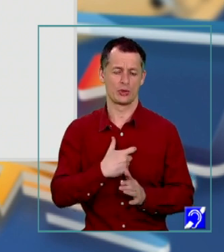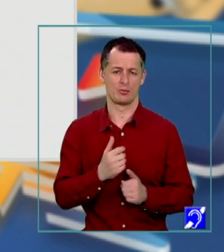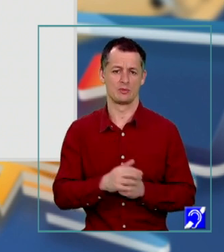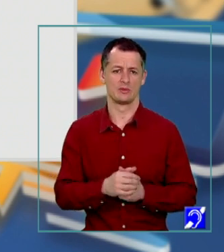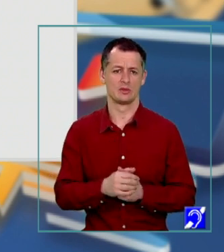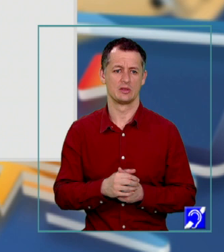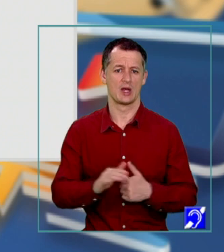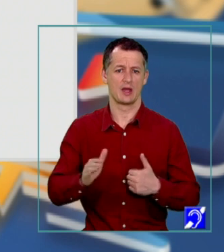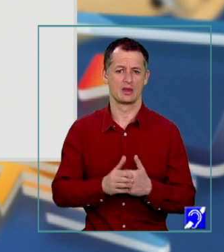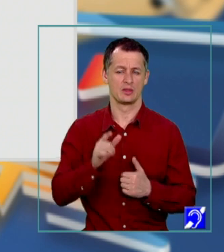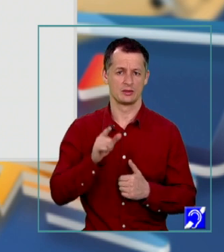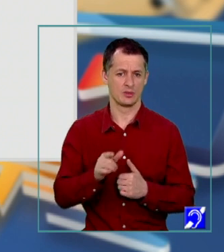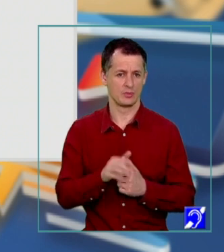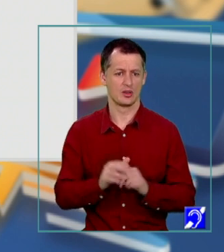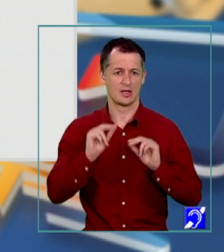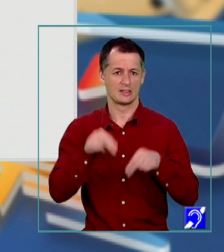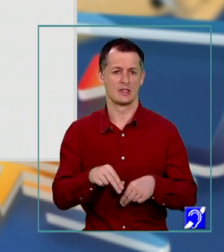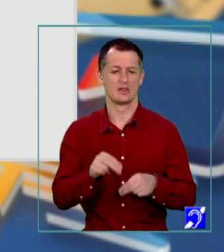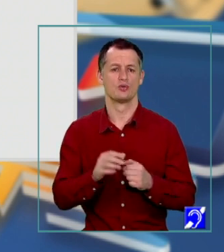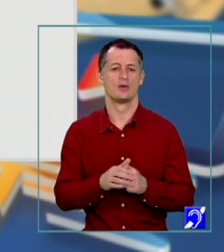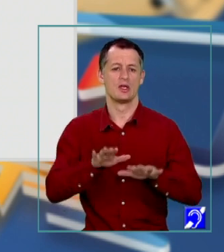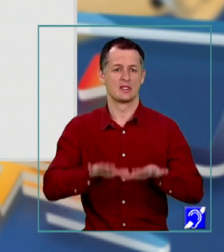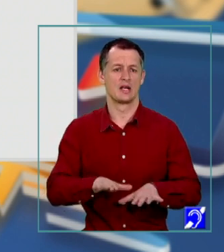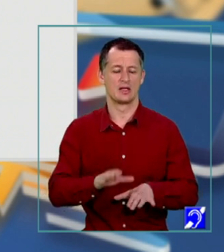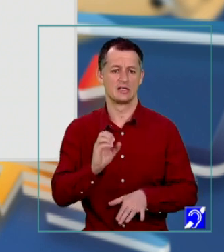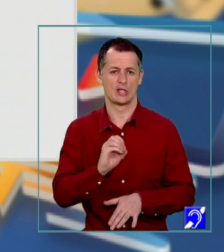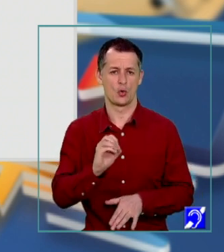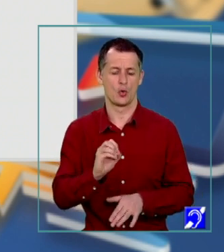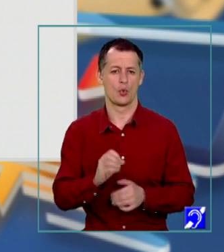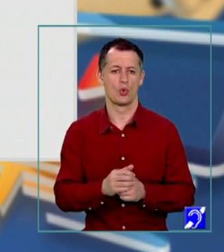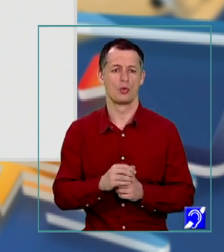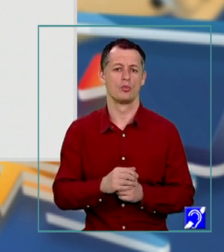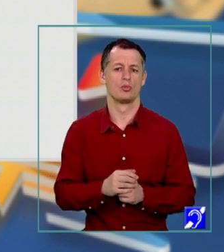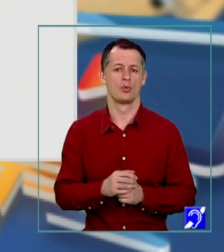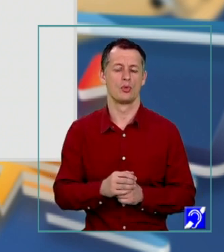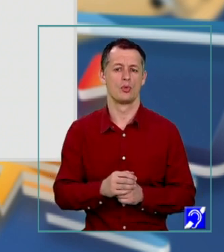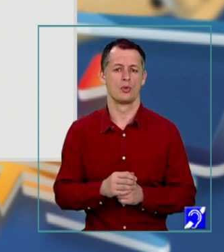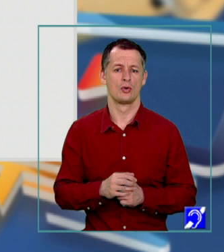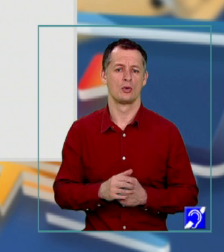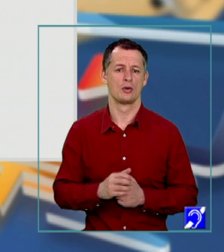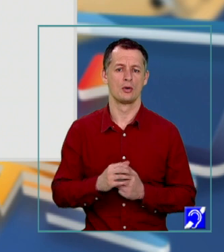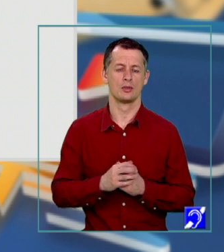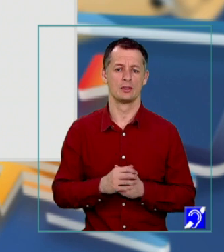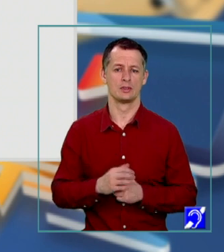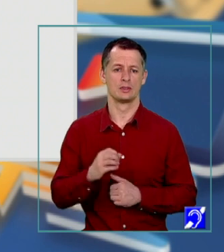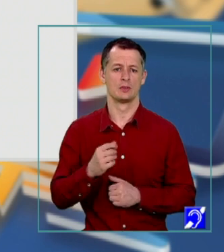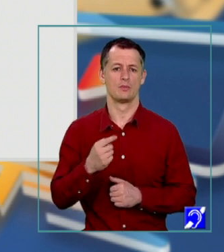procese termodinamice starea de zero absolut, starea deschisă de temperatură de 0 Kelvin, adică